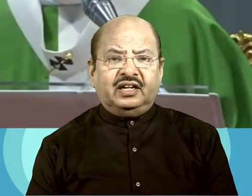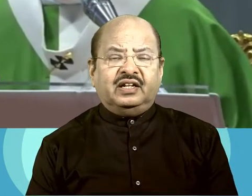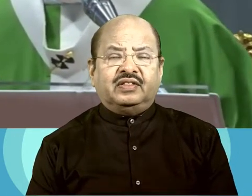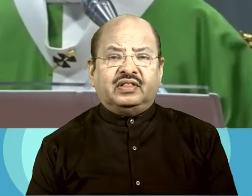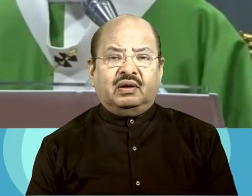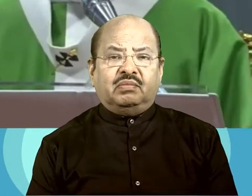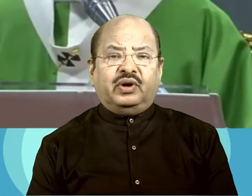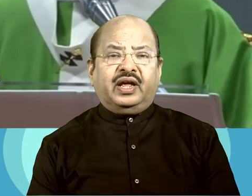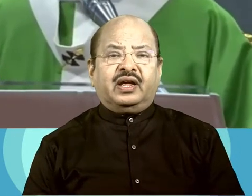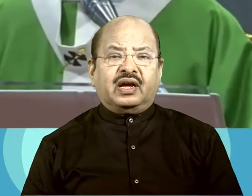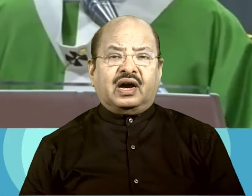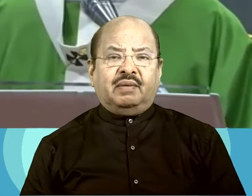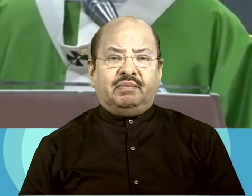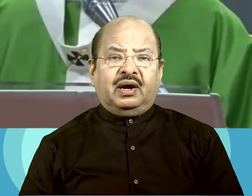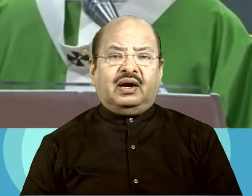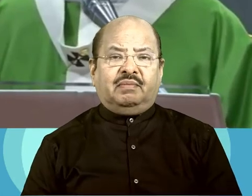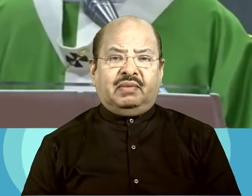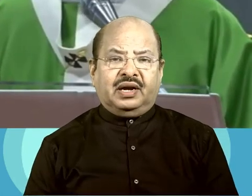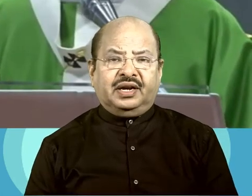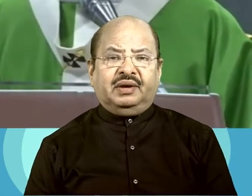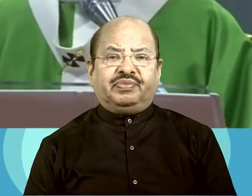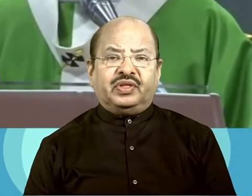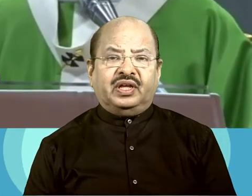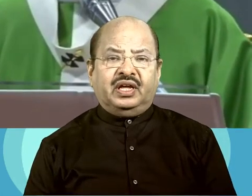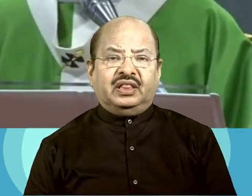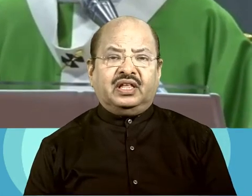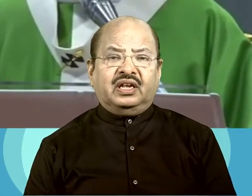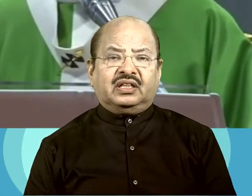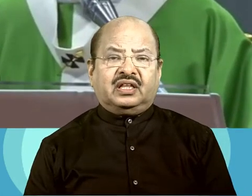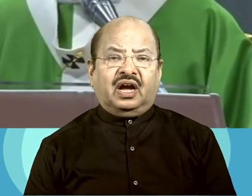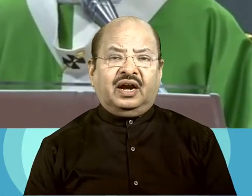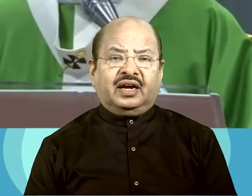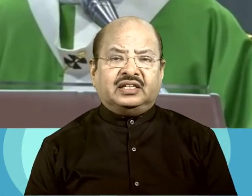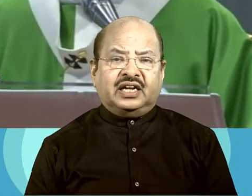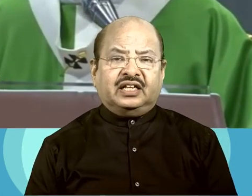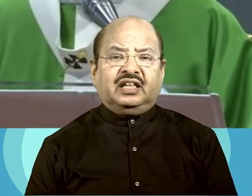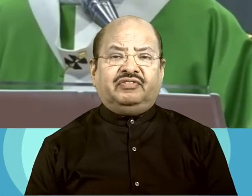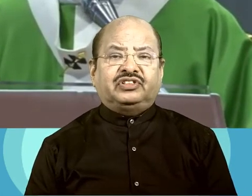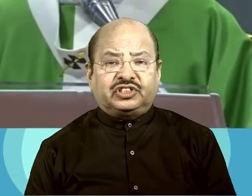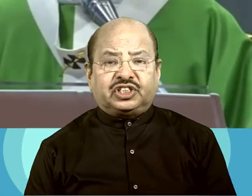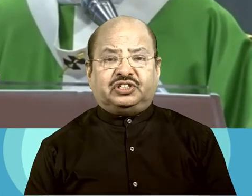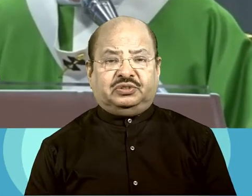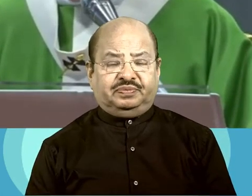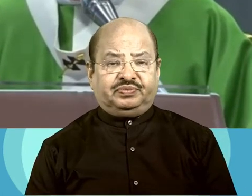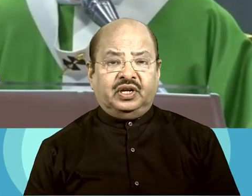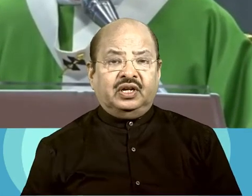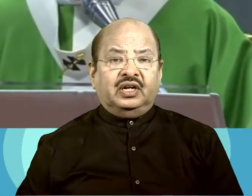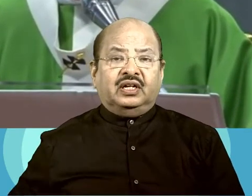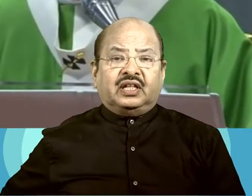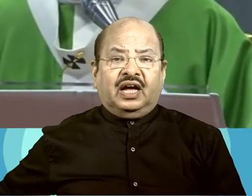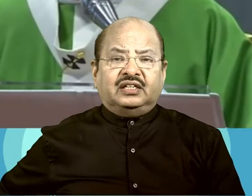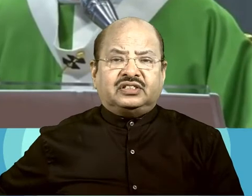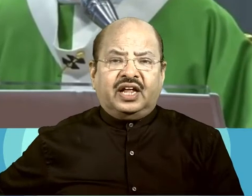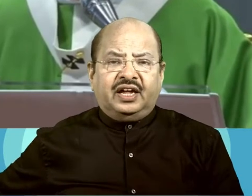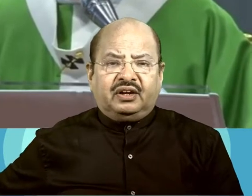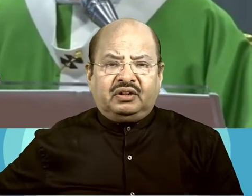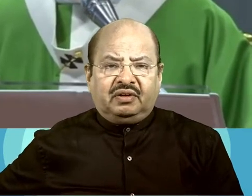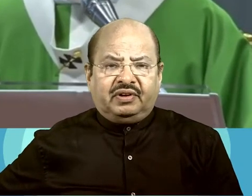എന്നത് നമ്മുടെ അമ്മ മറിയം ഈ തീർത്ഥാടക ജനത്തെ വീക്ഷിക്കുന്നു.